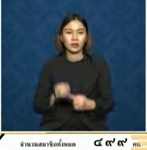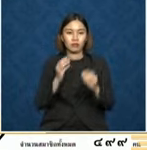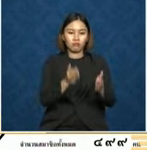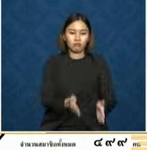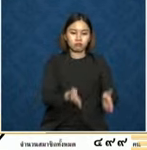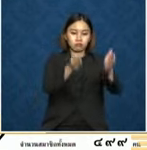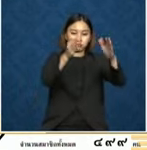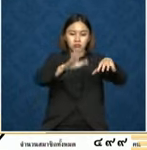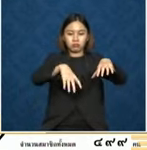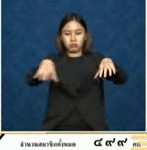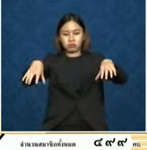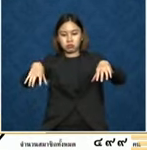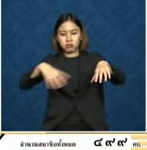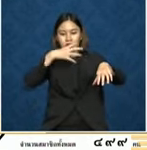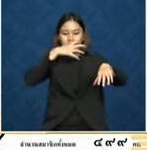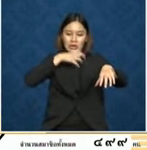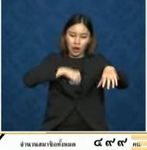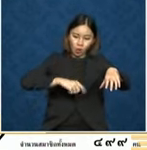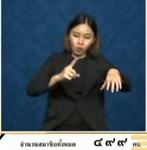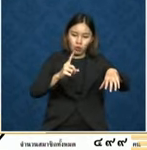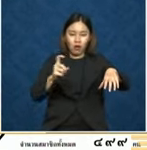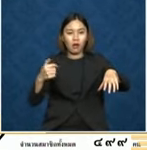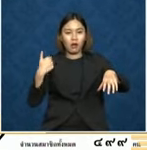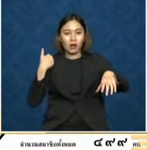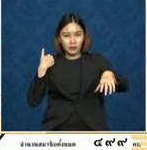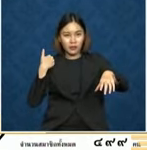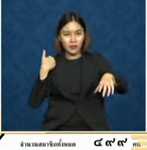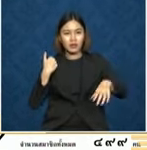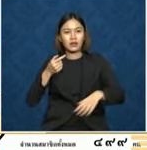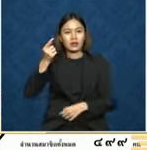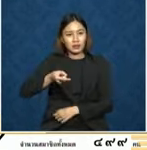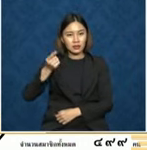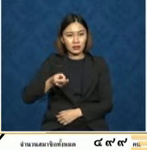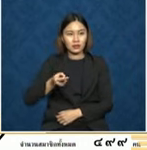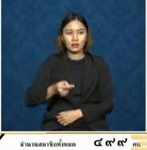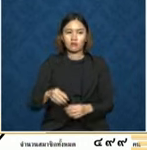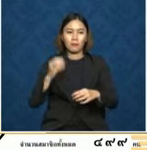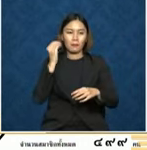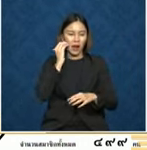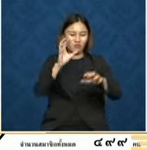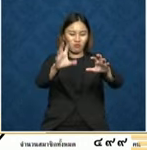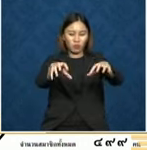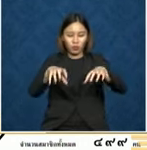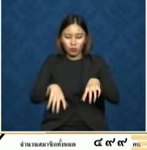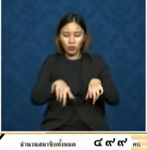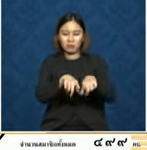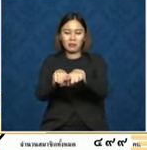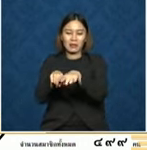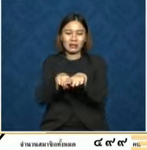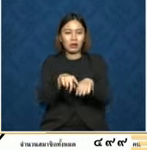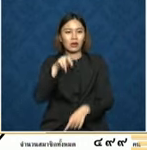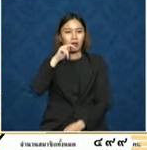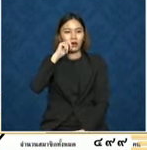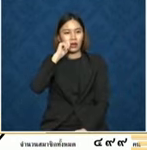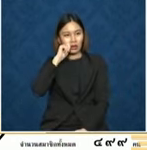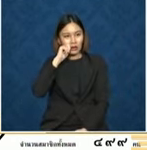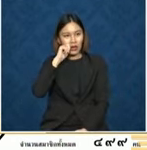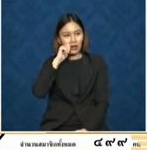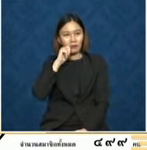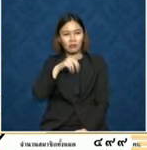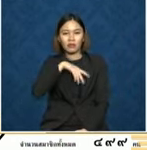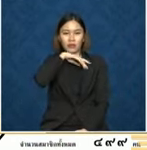ก็ชำรุดเสื่อมโทรมนั่นคือสภาพเป็นจริงไปทั่วทุกหมู่บ้านน้ำก็ใช้น้ำผิวดิน